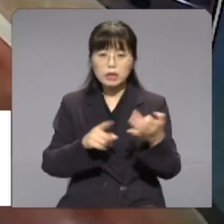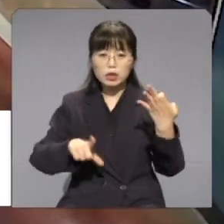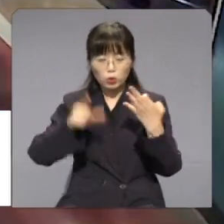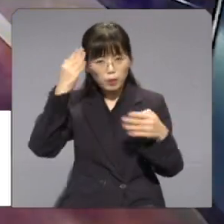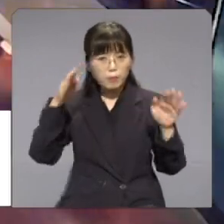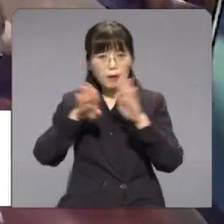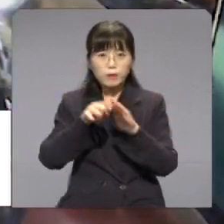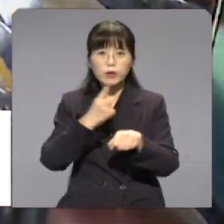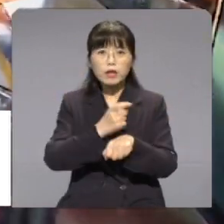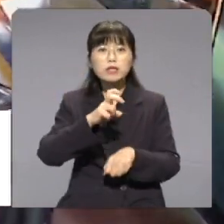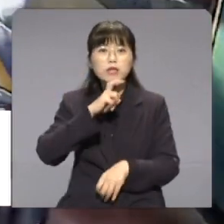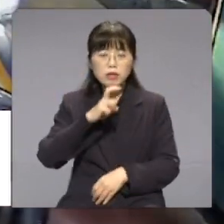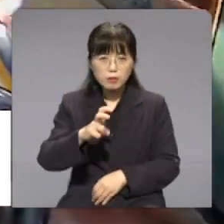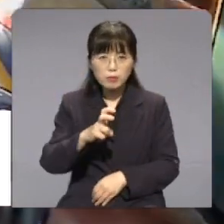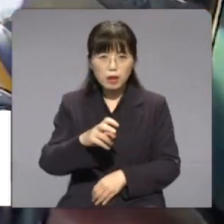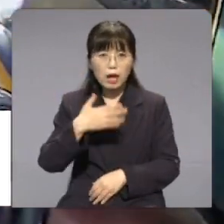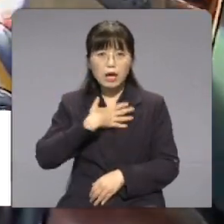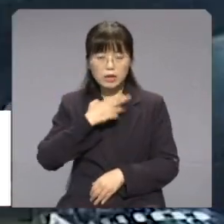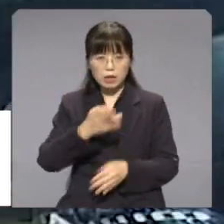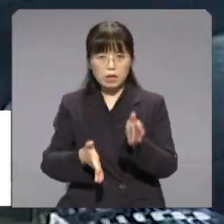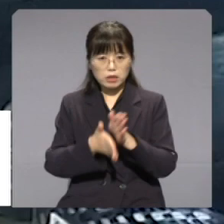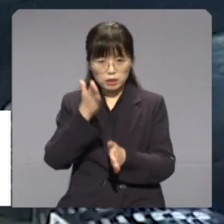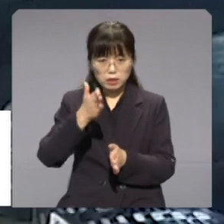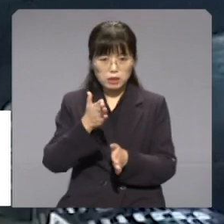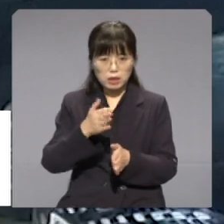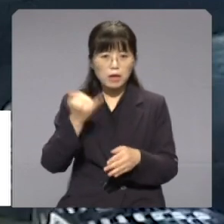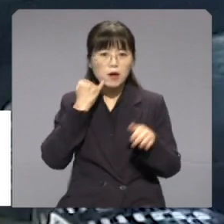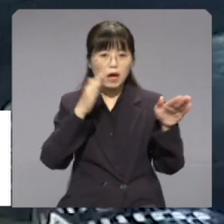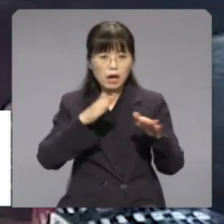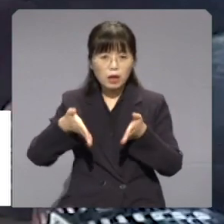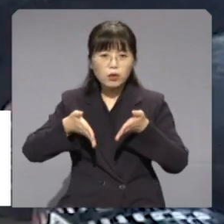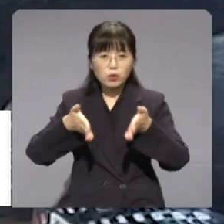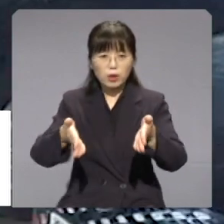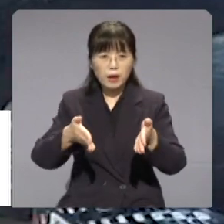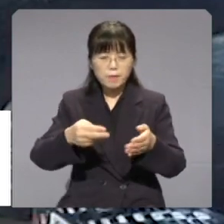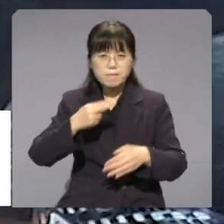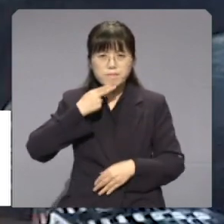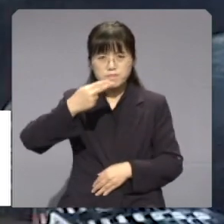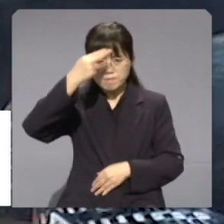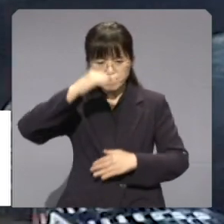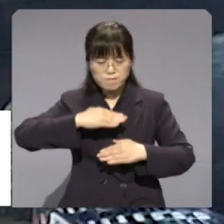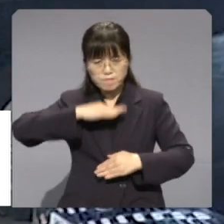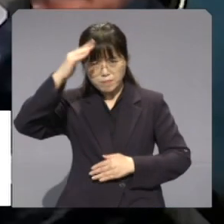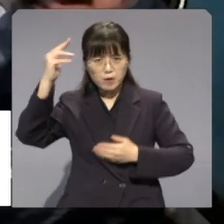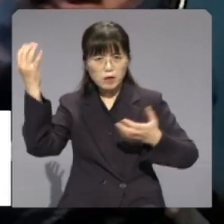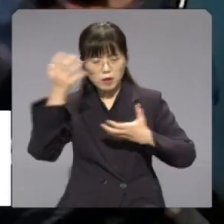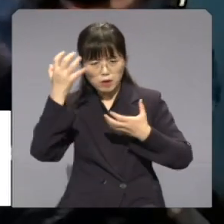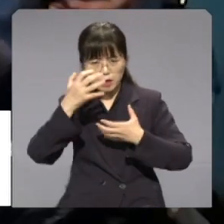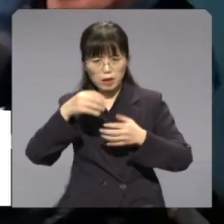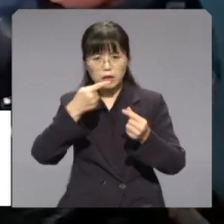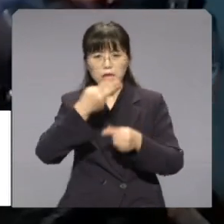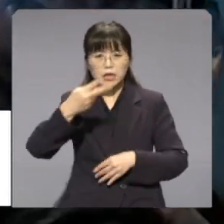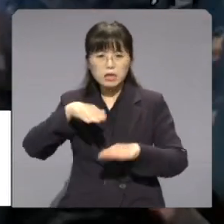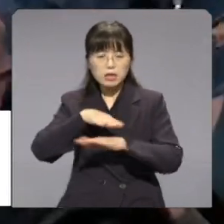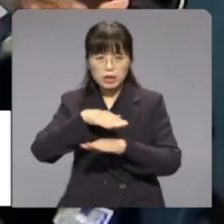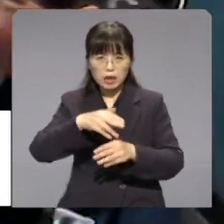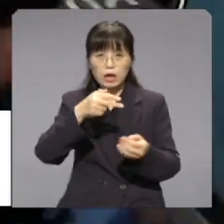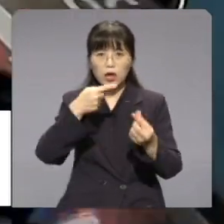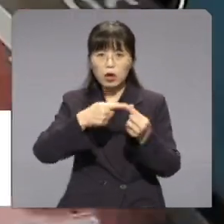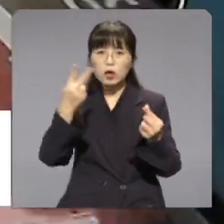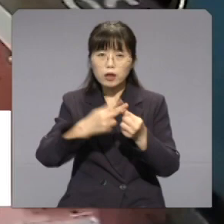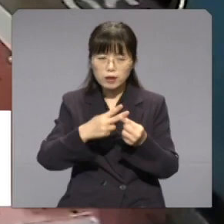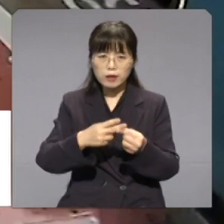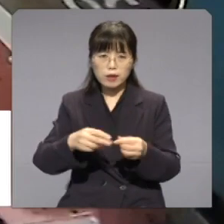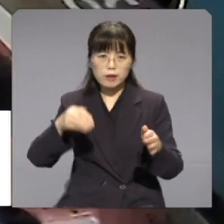19일 밤 11시 20분쯤 안산시 해안도로에서 만취 상태로 운전하며 순찰차 두 대와 주차돼 있던 차량